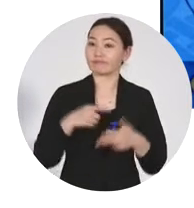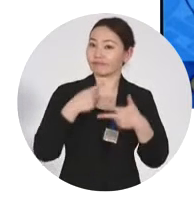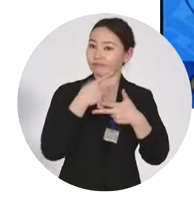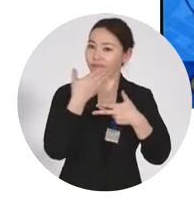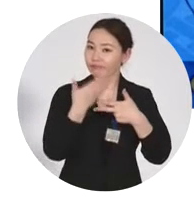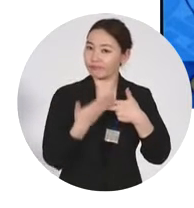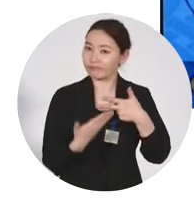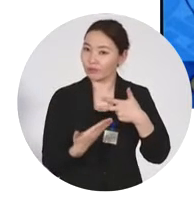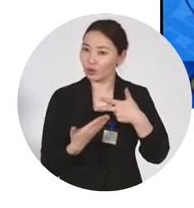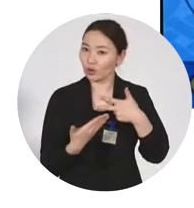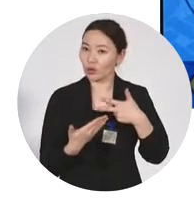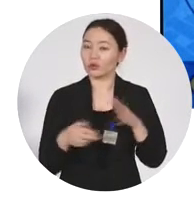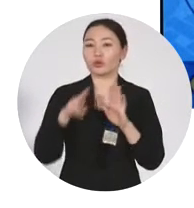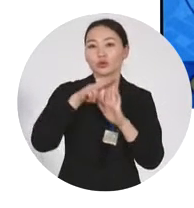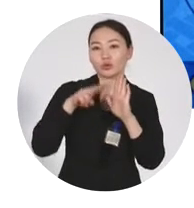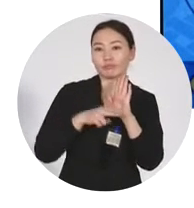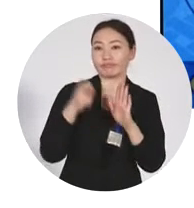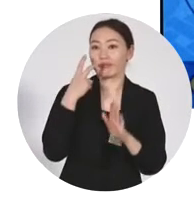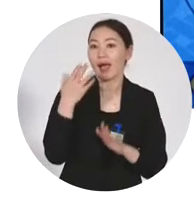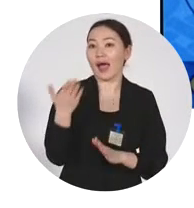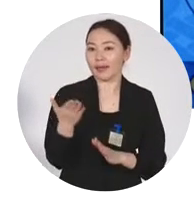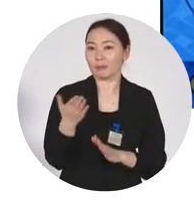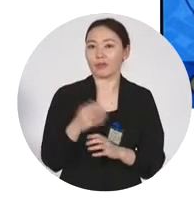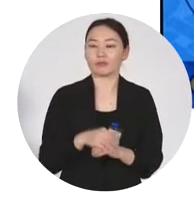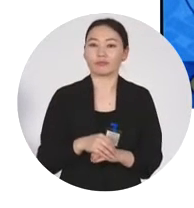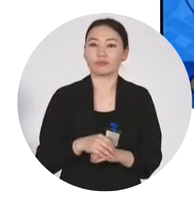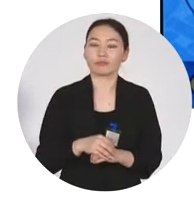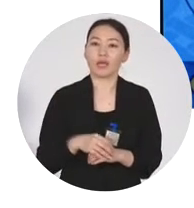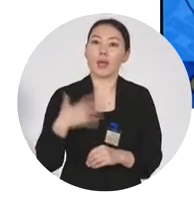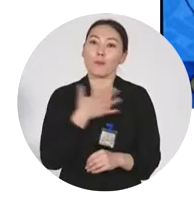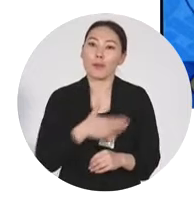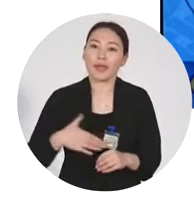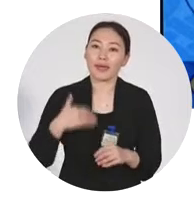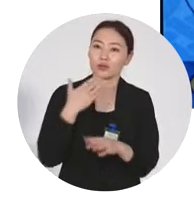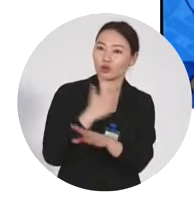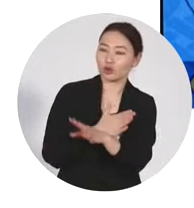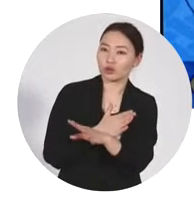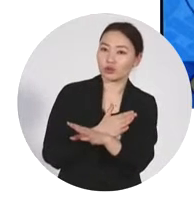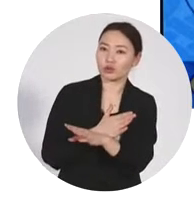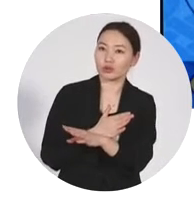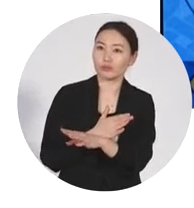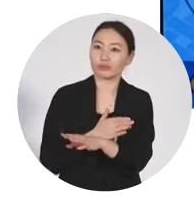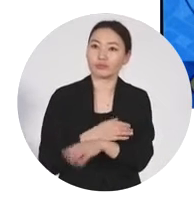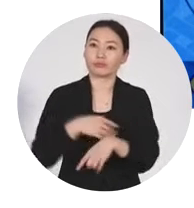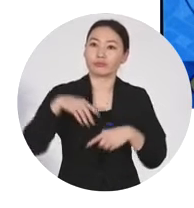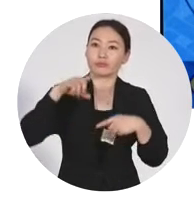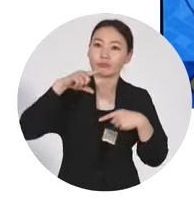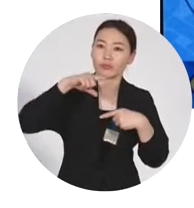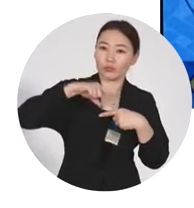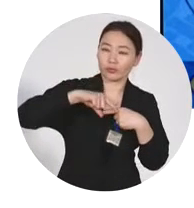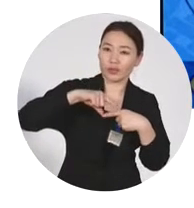дүрмээс үзвэл биеэр төгссөн нөхцөлтэй одоо үгэнд хэрхэн залгаж бичих юм болоо гэдгийг одоо эндээс харцгаая. За